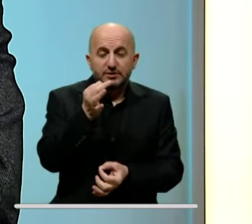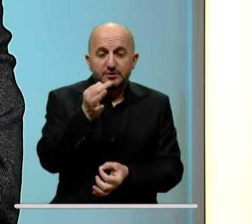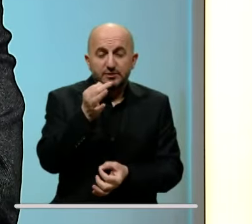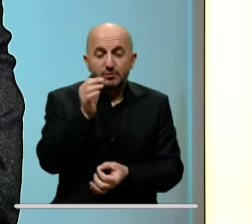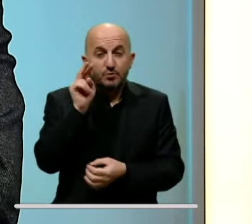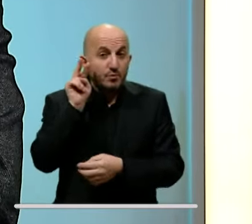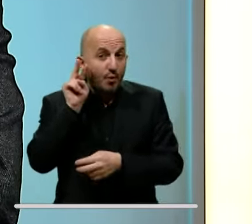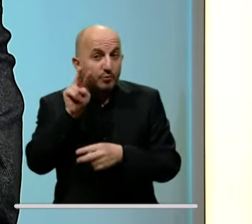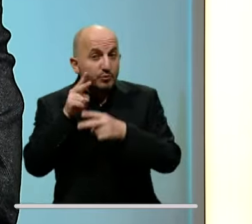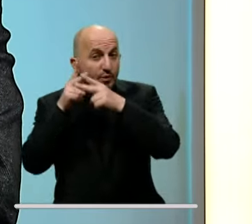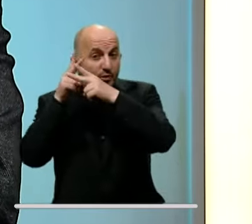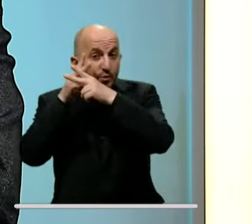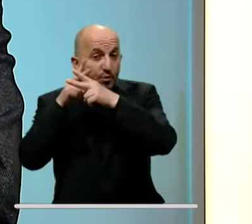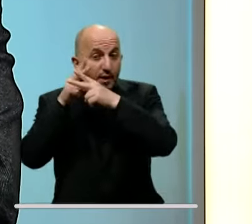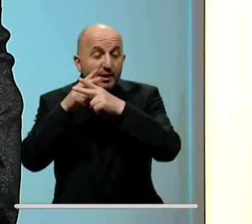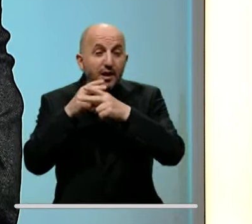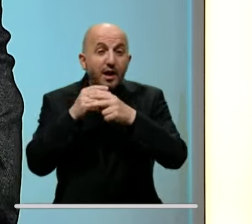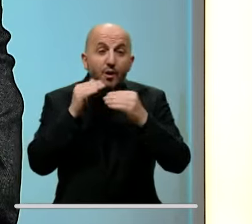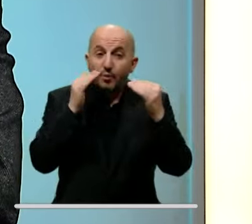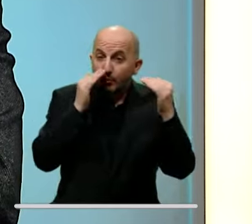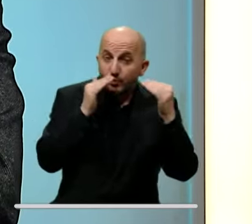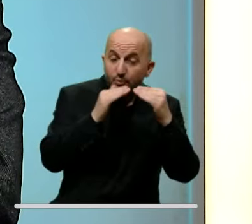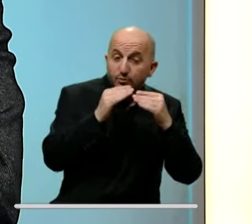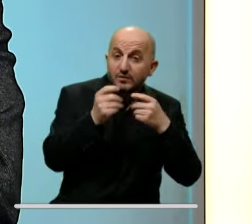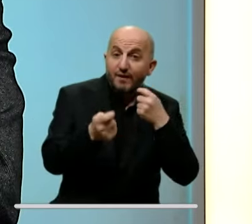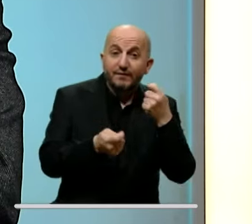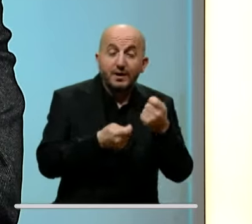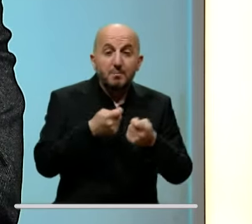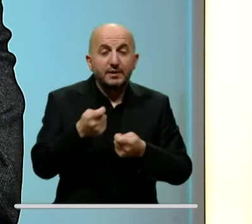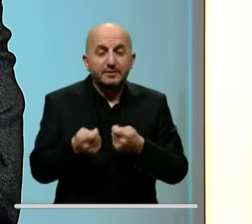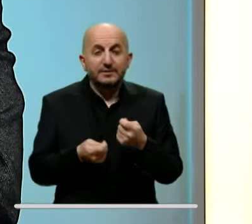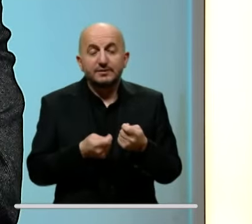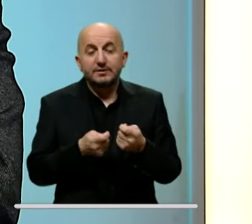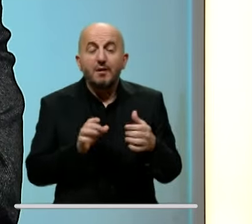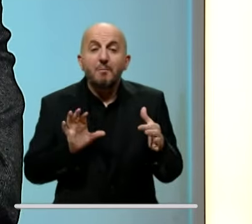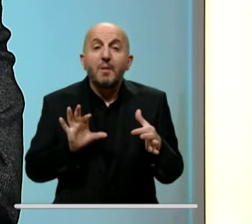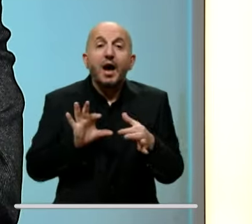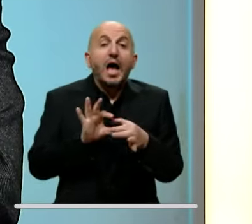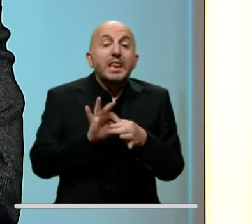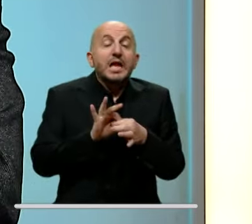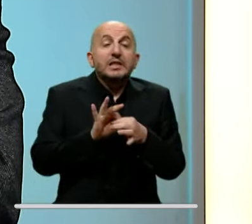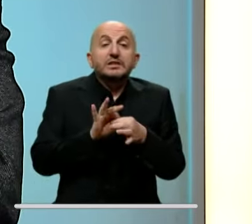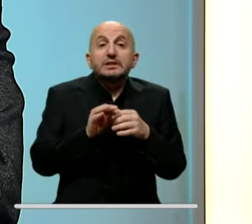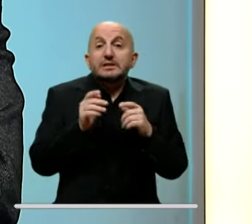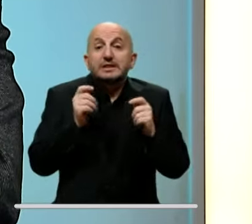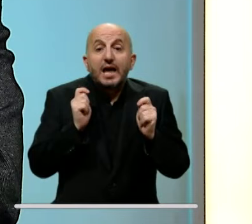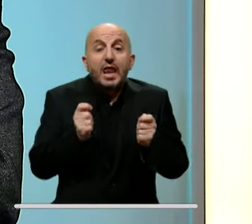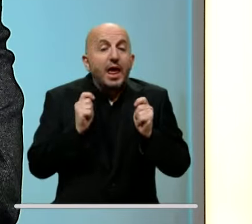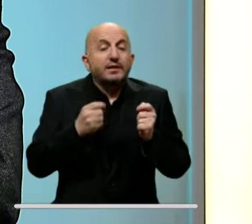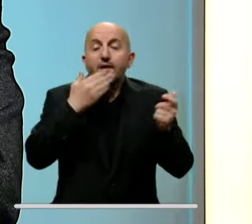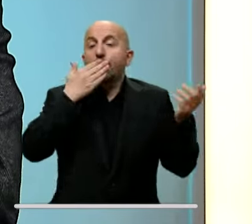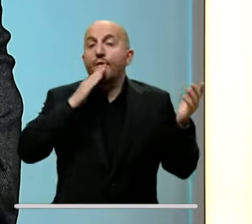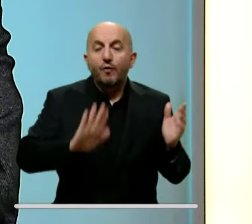görmüş olduğu rüyayla amel etmesi Eee bağlayıcılığı amel etmesinin herhangi bir